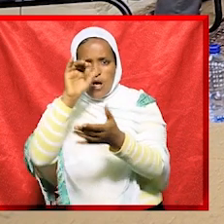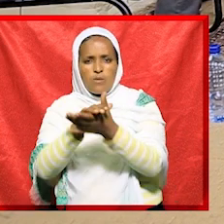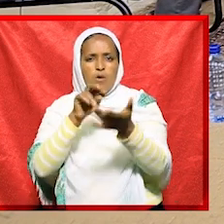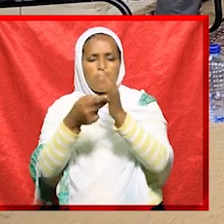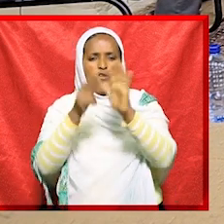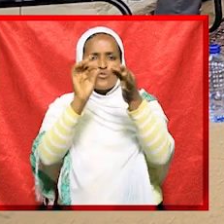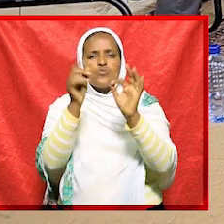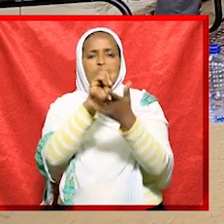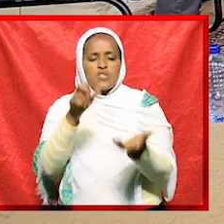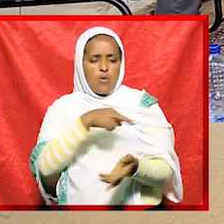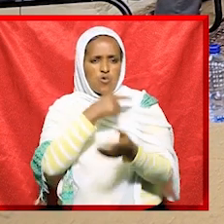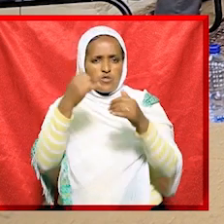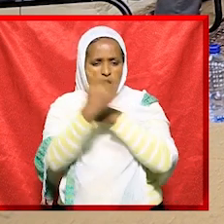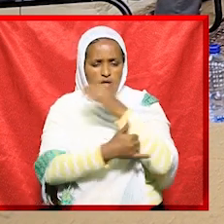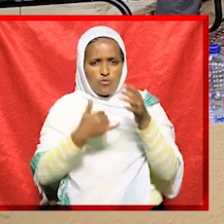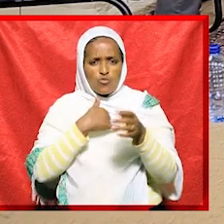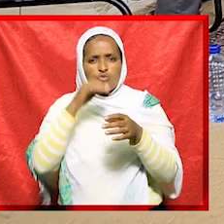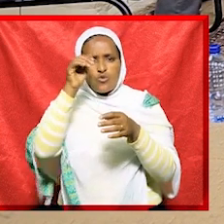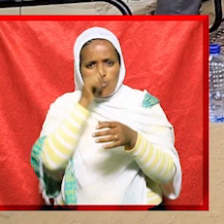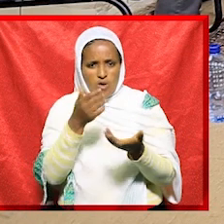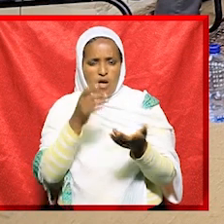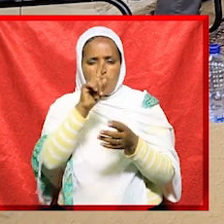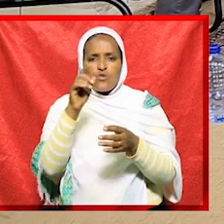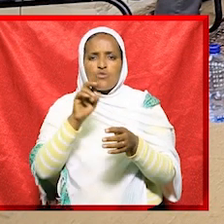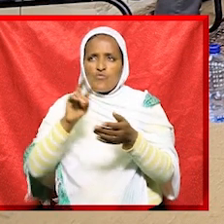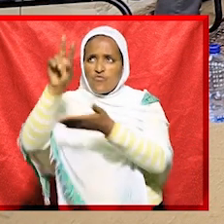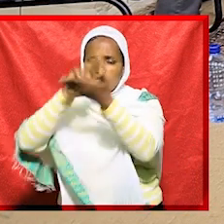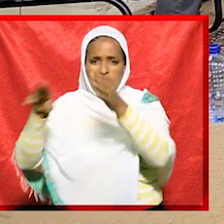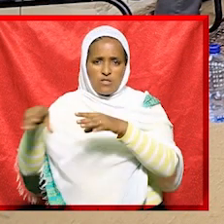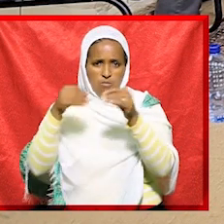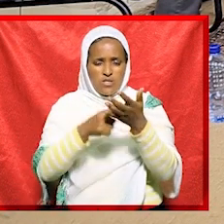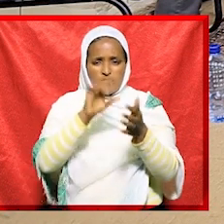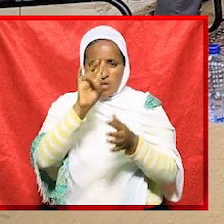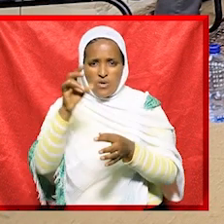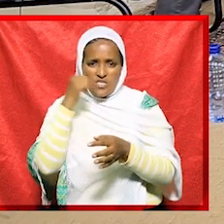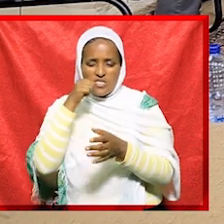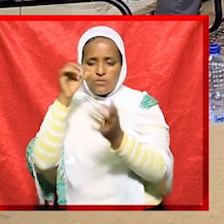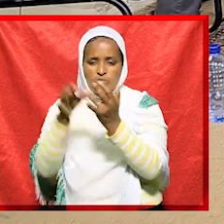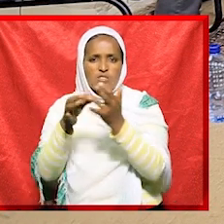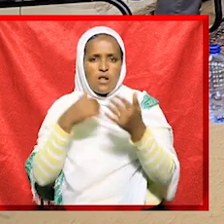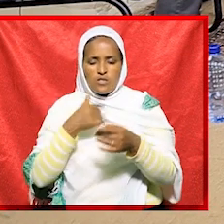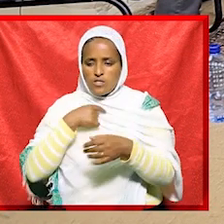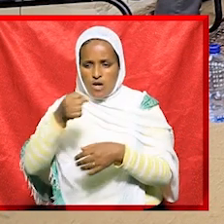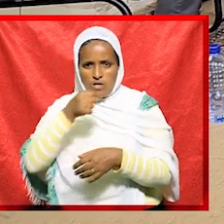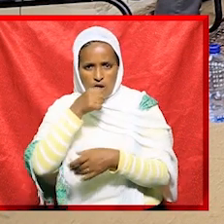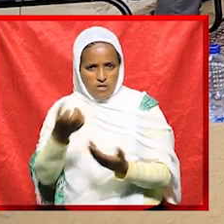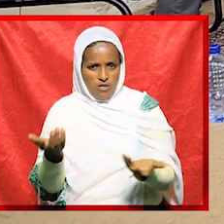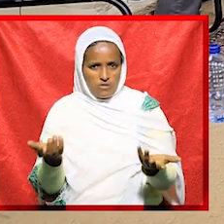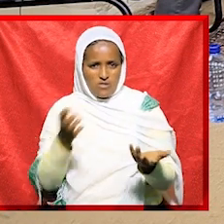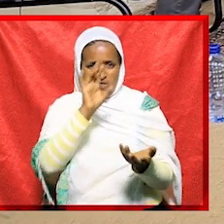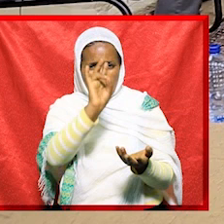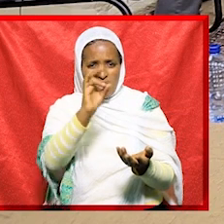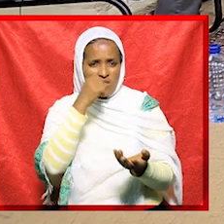ምን ማለት ነው? የሃይማኖት ሀገር በሆነችው በኢትዮጵያ አንዲት የዩኒቨርሲቲ ተማሪ ሰባት የሴት ሚስት አላት። እኔ ሳናገራት ሰባት